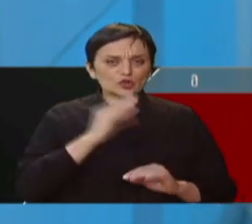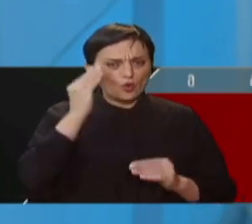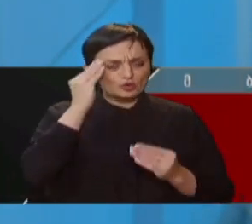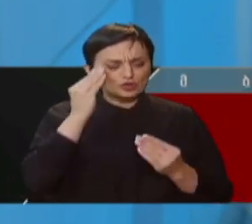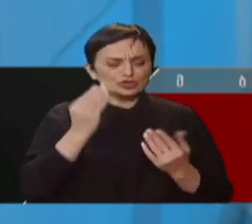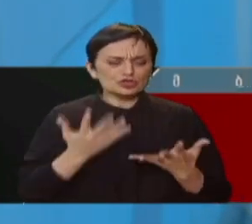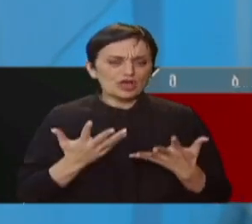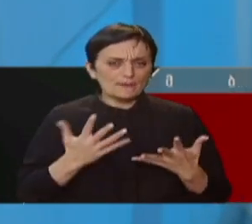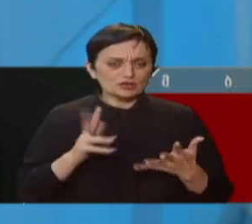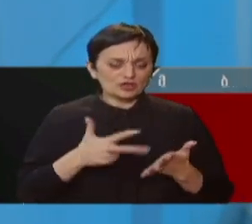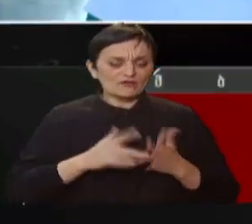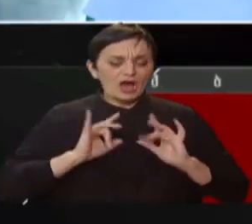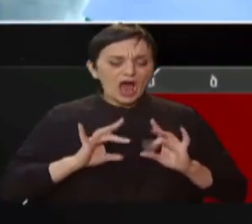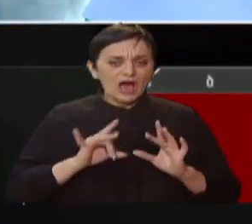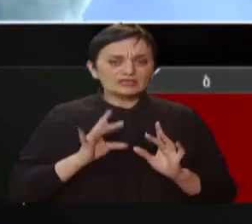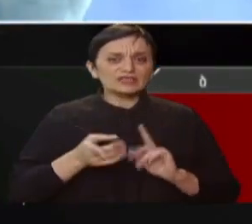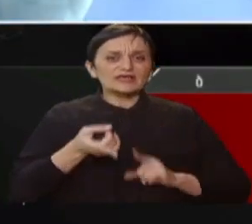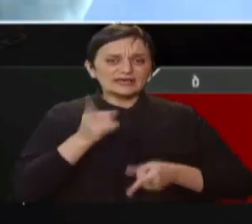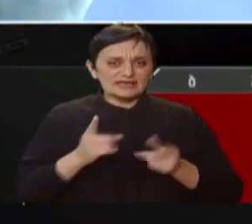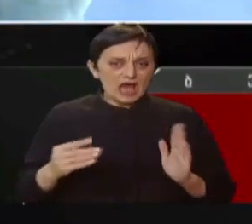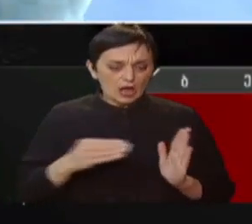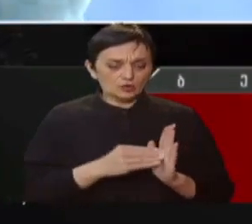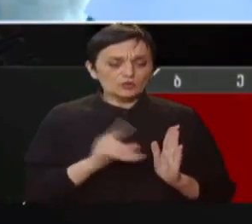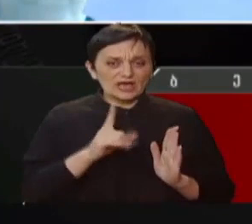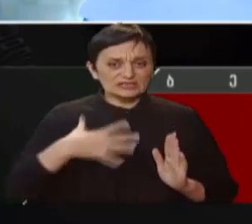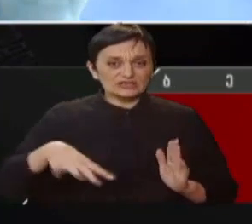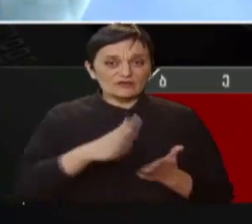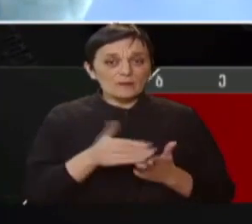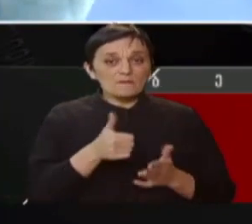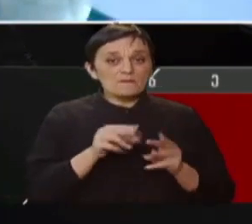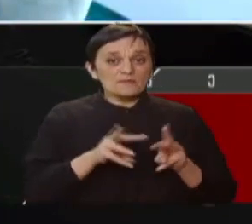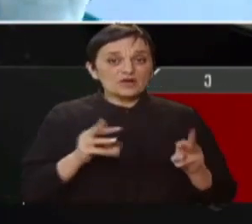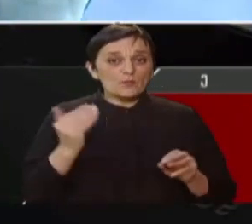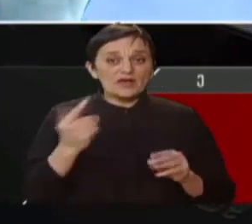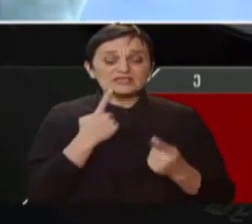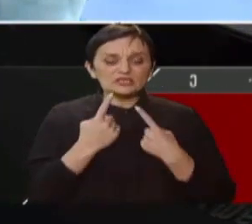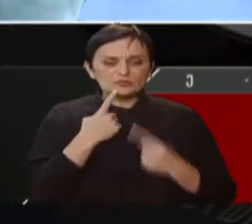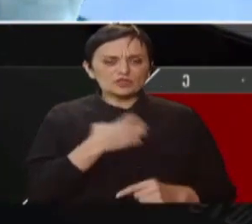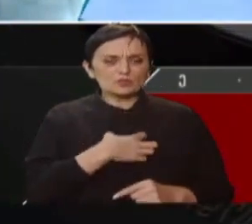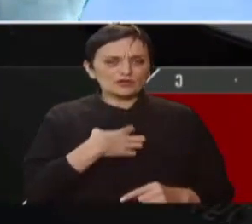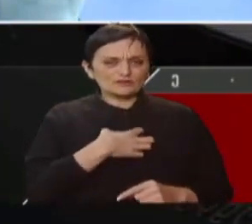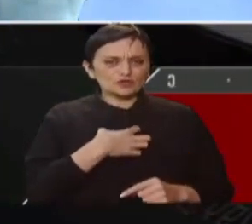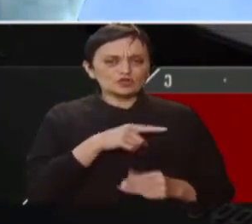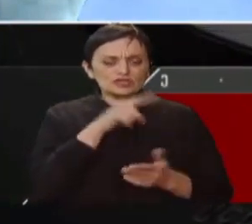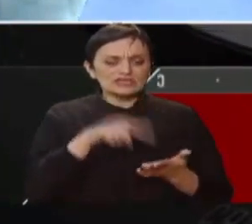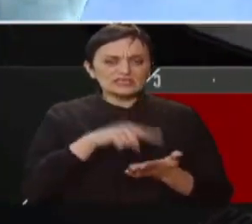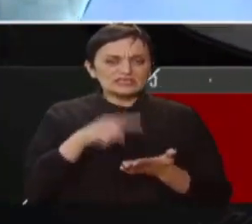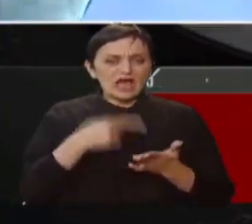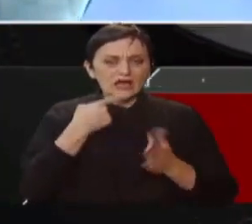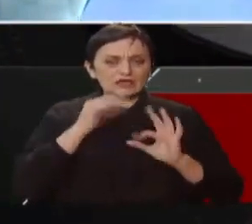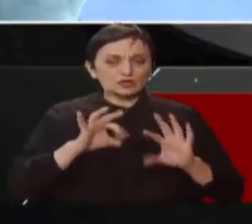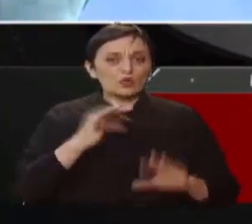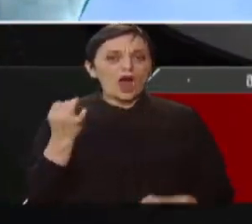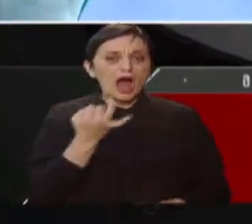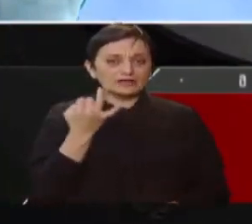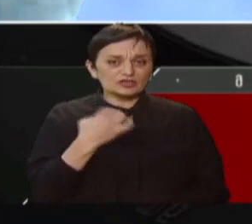შთამბეჭდავი ანგარიში, რომელიც ასახავს იმ რეალობას, რომელიც არსებობს ქვეყანაში. პრემიერ-მინისტრმა მათი თქმით ისაუბრა იმ მნიშვნელოვან საკითხებზე, რომელიც აინტერესებს